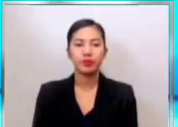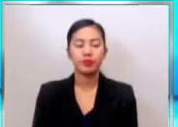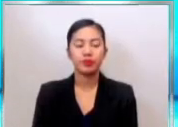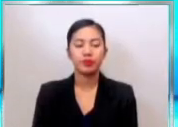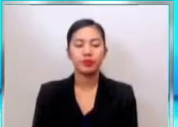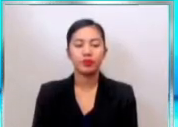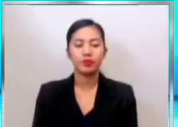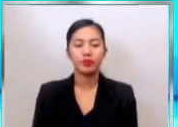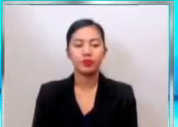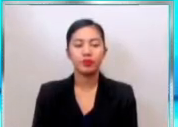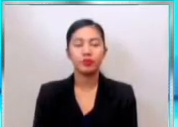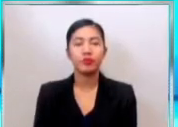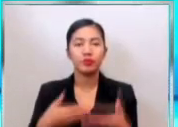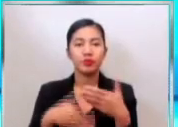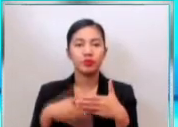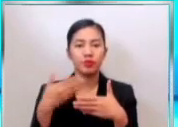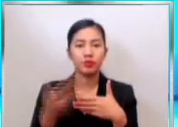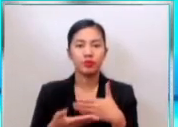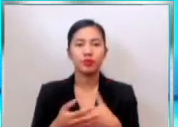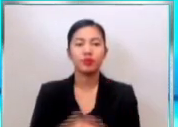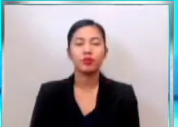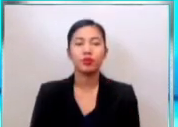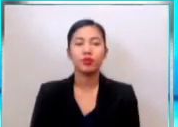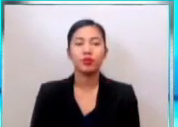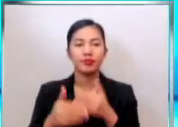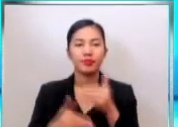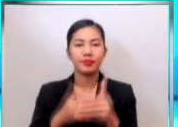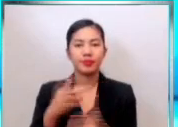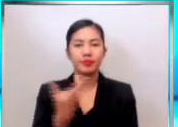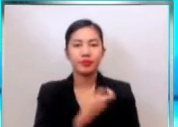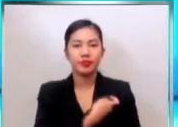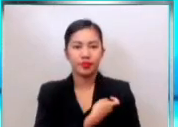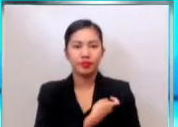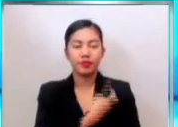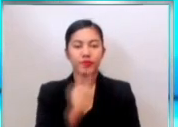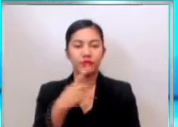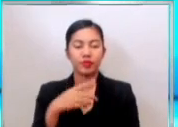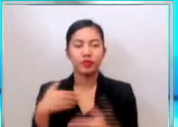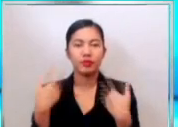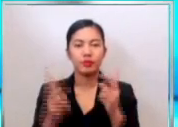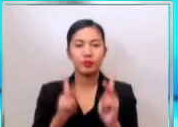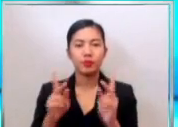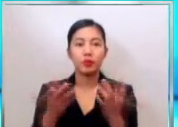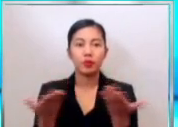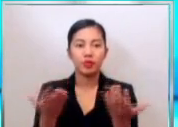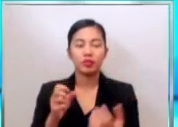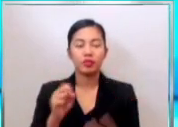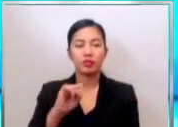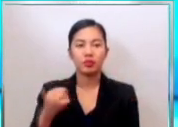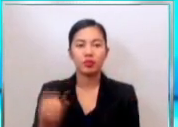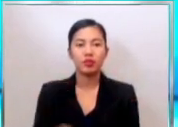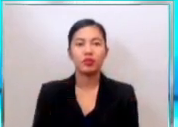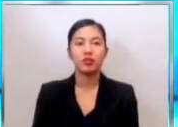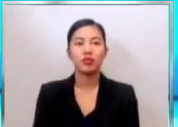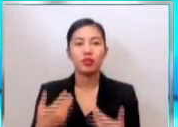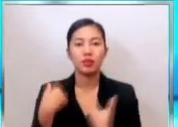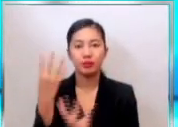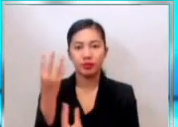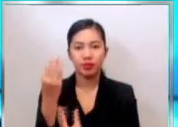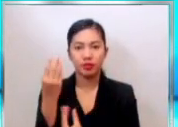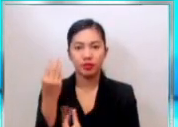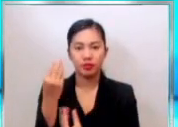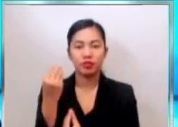Kumustahin naman natin ang bakunahan sa mga minor de edad sa San Juan at may ulat on the spot si Mark Makalalad ng Super Radio DZBB.